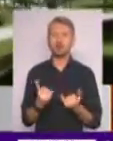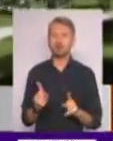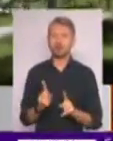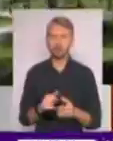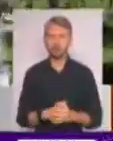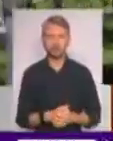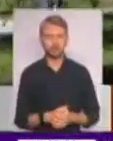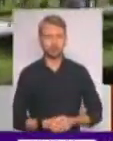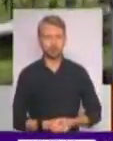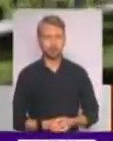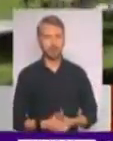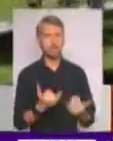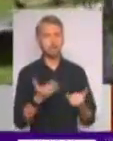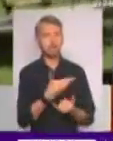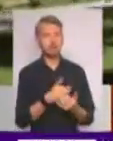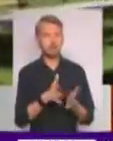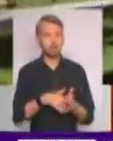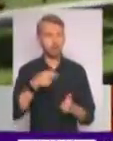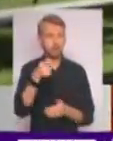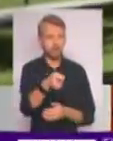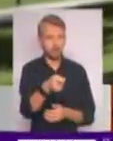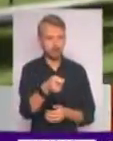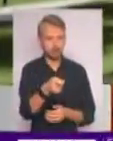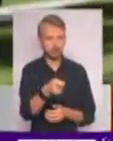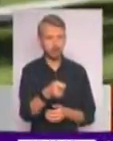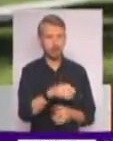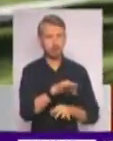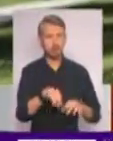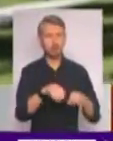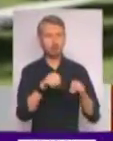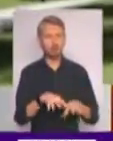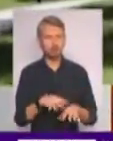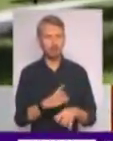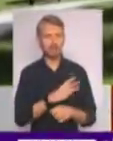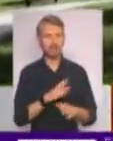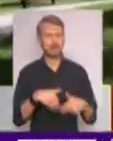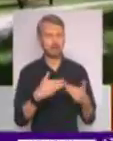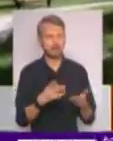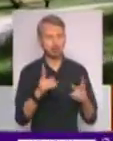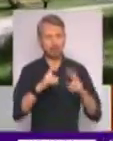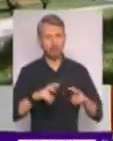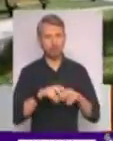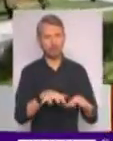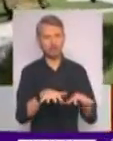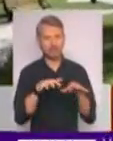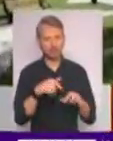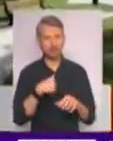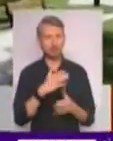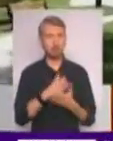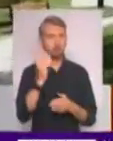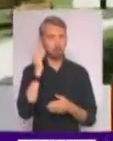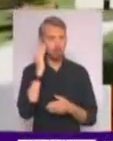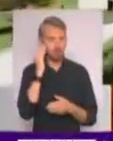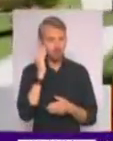Зараз ми вже подали як проєкт рішення, як ініціативу на розгляд сесії. Я маю на увазі, поки воно